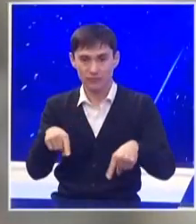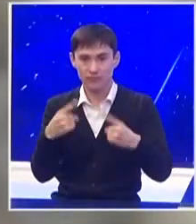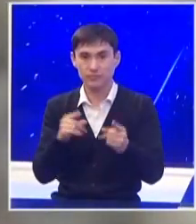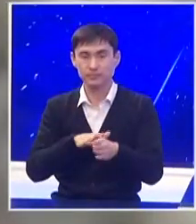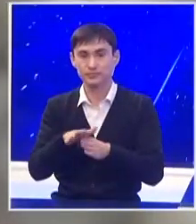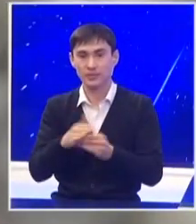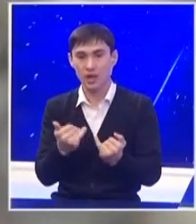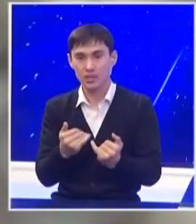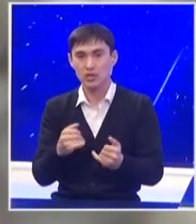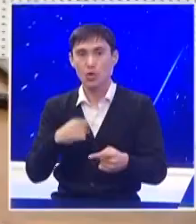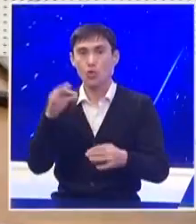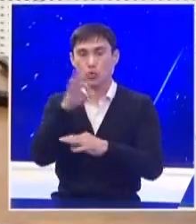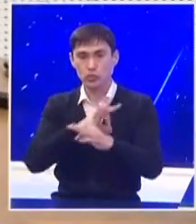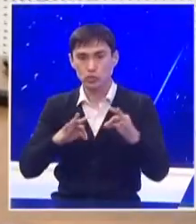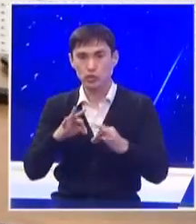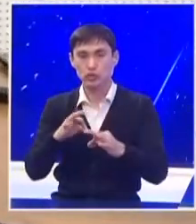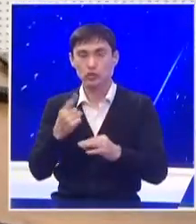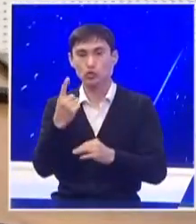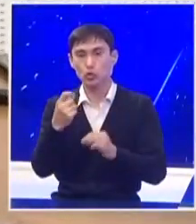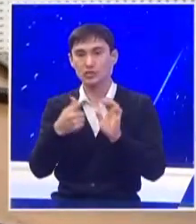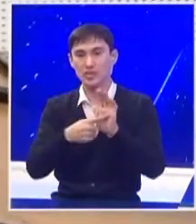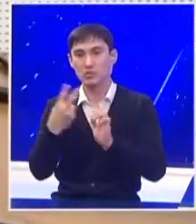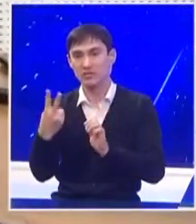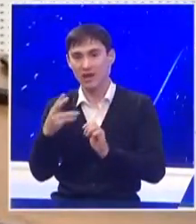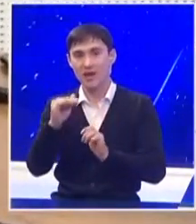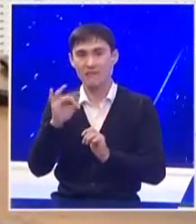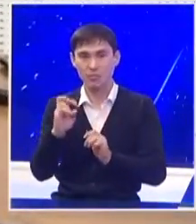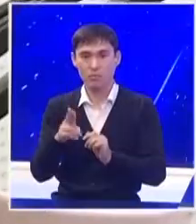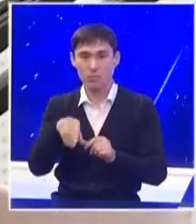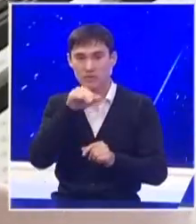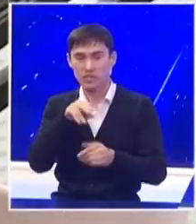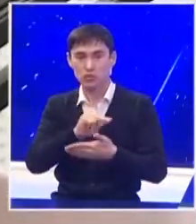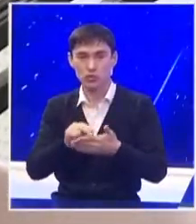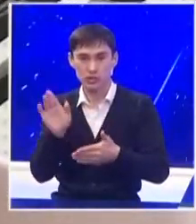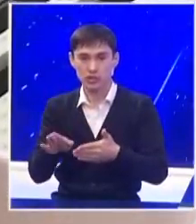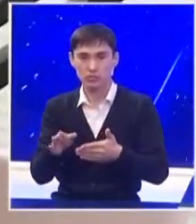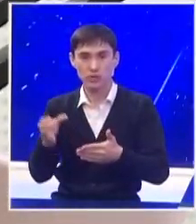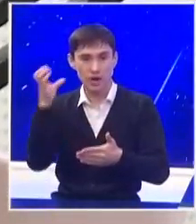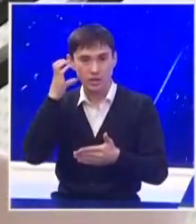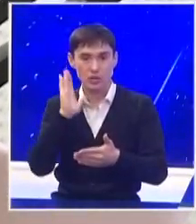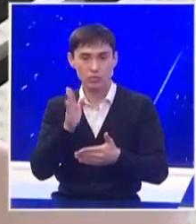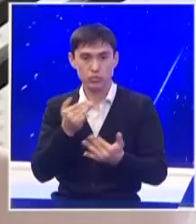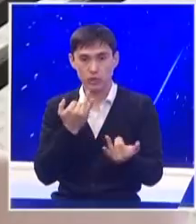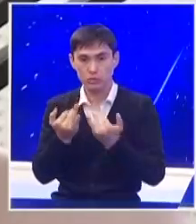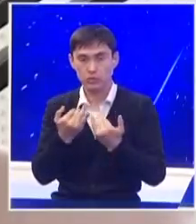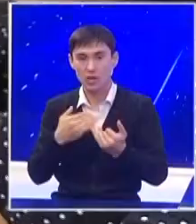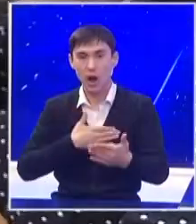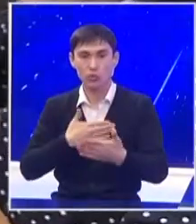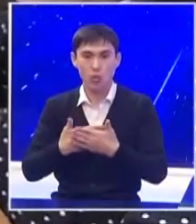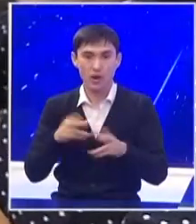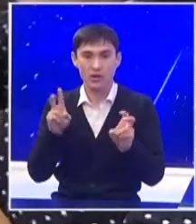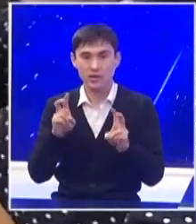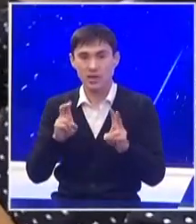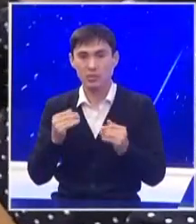воплотилась в жизнь. Отныне круглосуточно на частоте 107,2 FM профессиональные журналисты в радиоэфире будут обсуждать самые